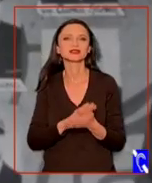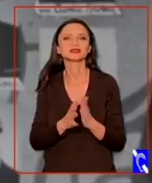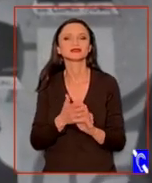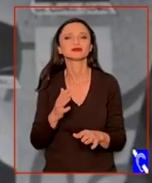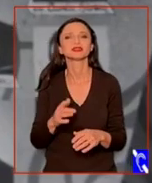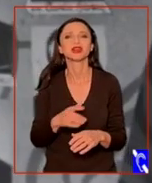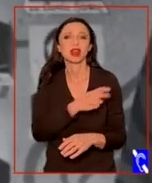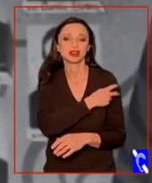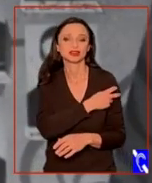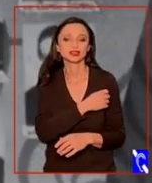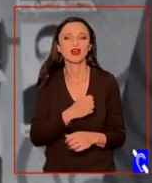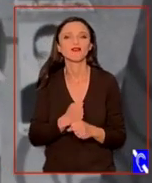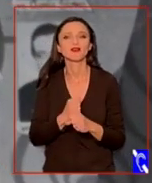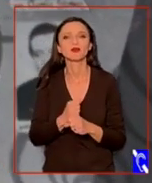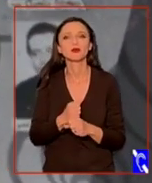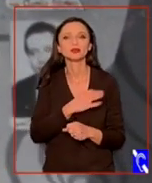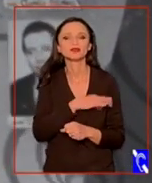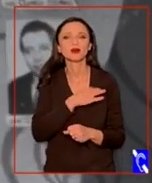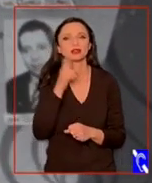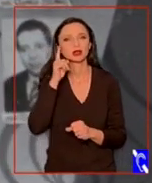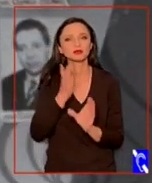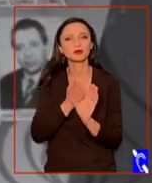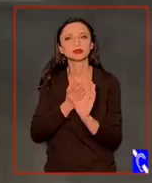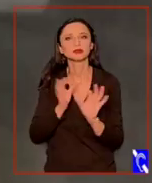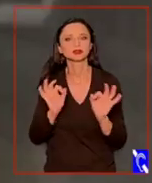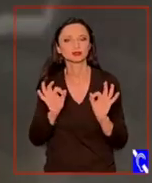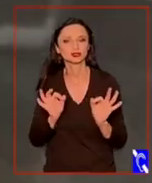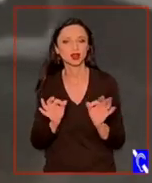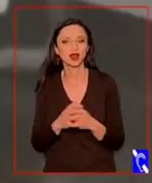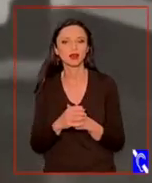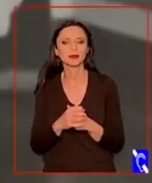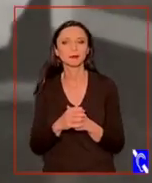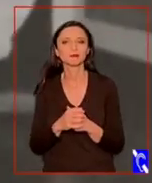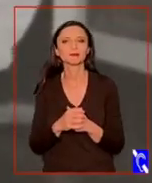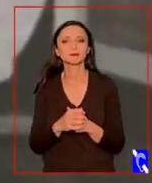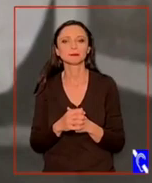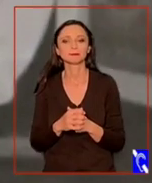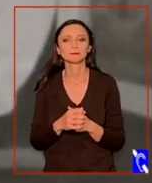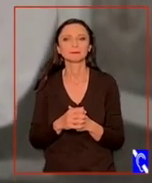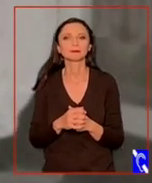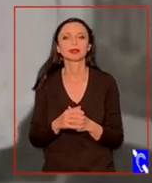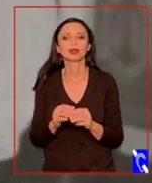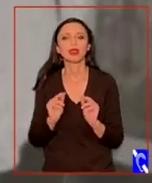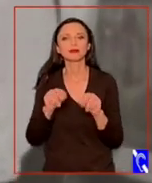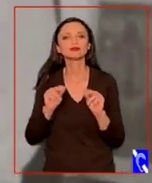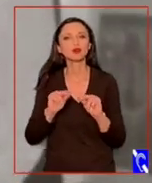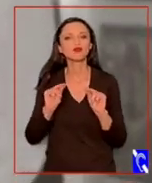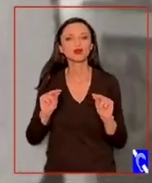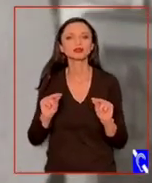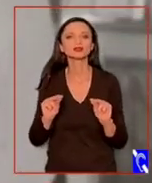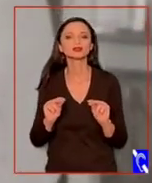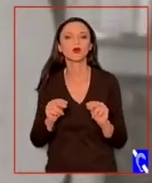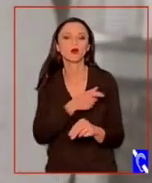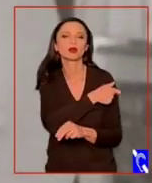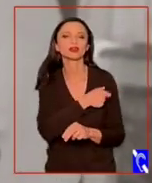liceul, a făcut facultatea de psihopedagogie specială, a devenit profesor la liceul de